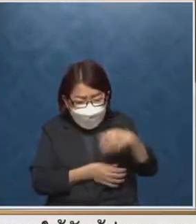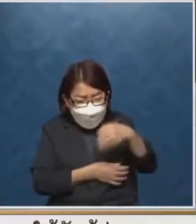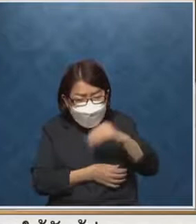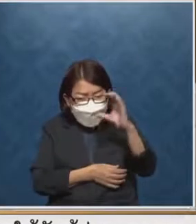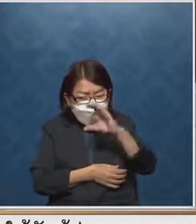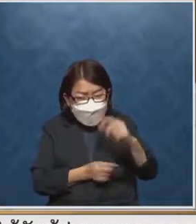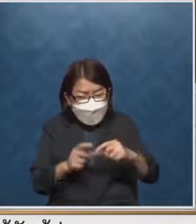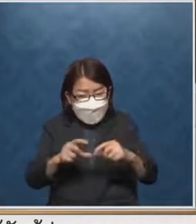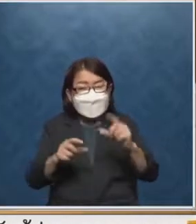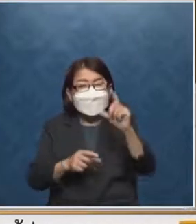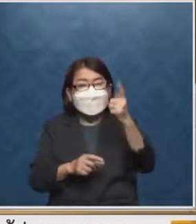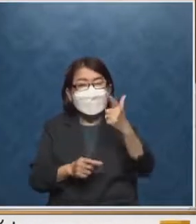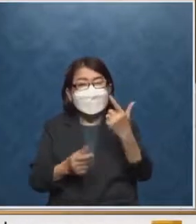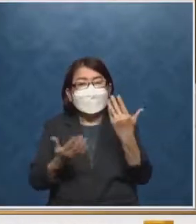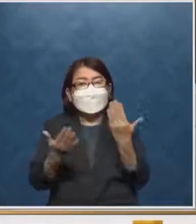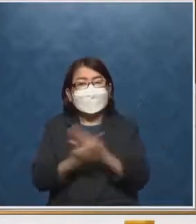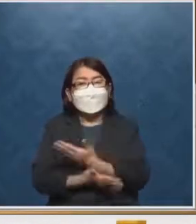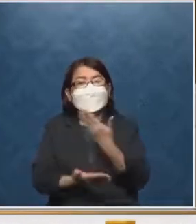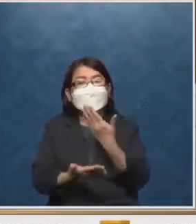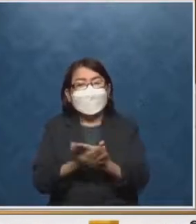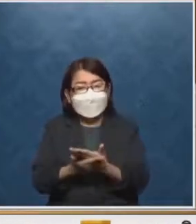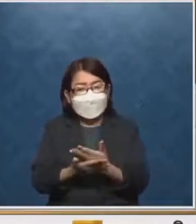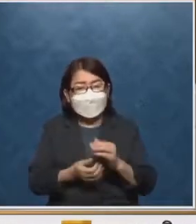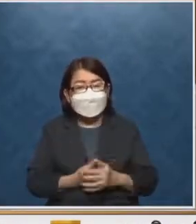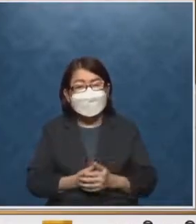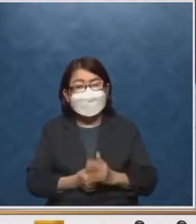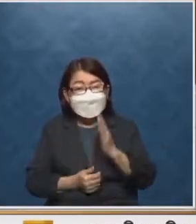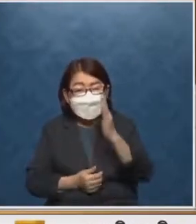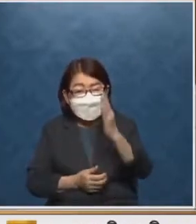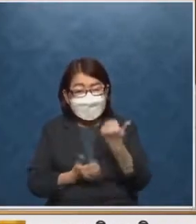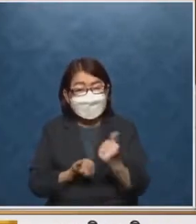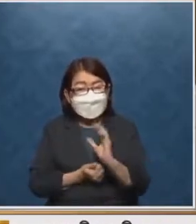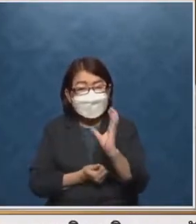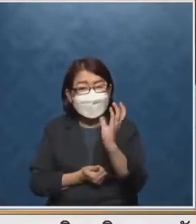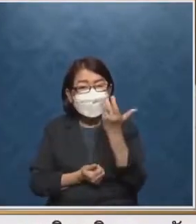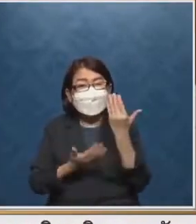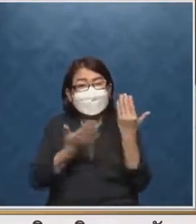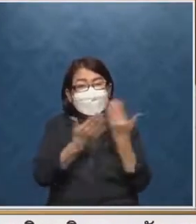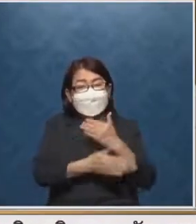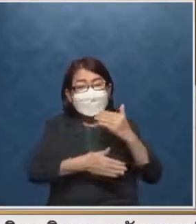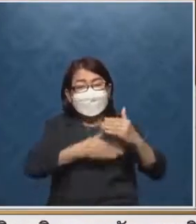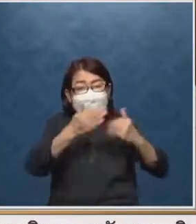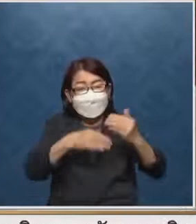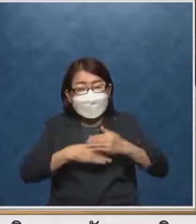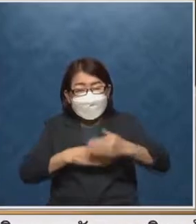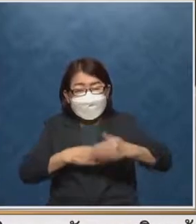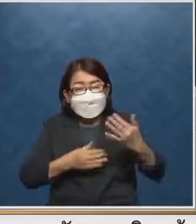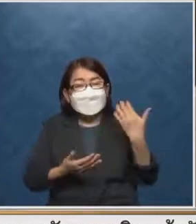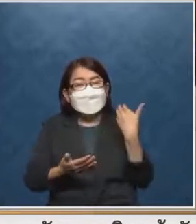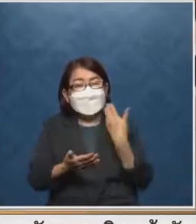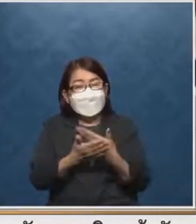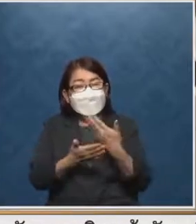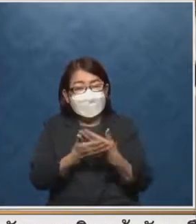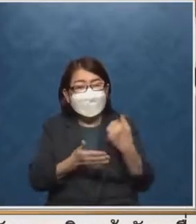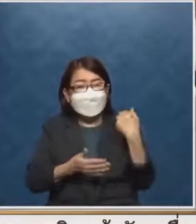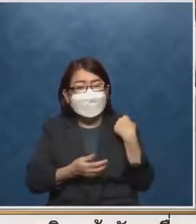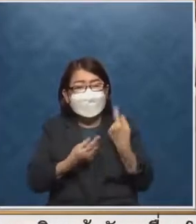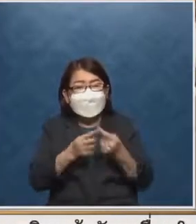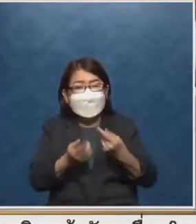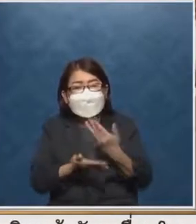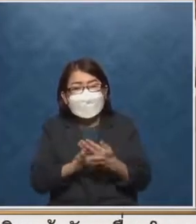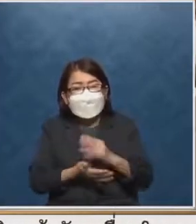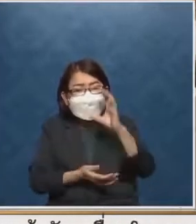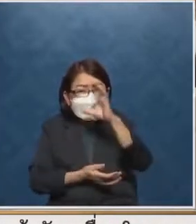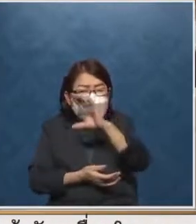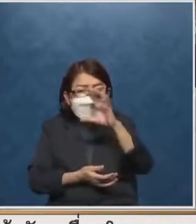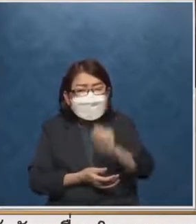การเงินพิมพ์เงินออกมาครับแต่ตอนนี้มันก็มีเงินที่รออยู่ในอากาศเขาเรีย